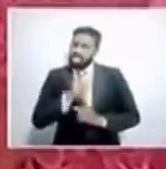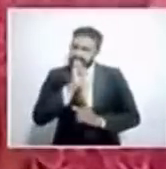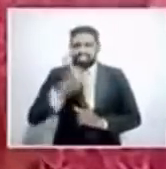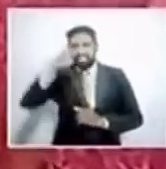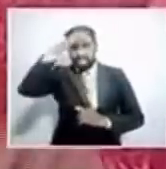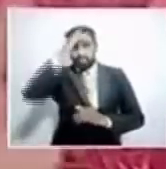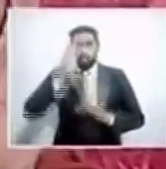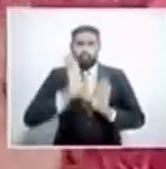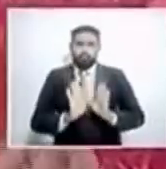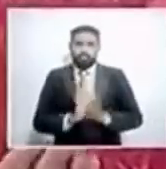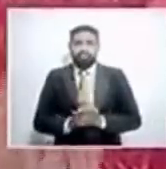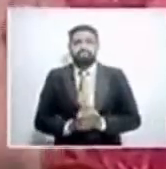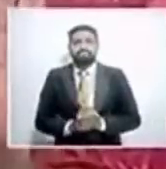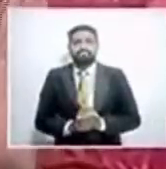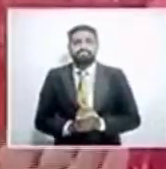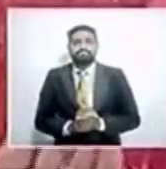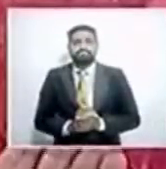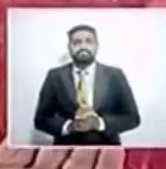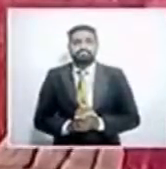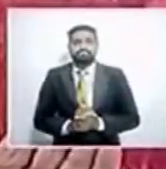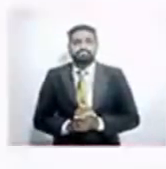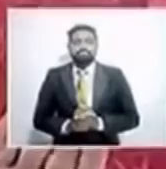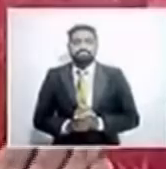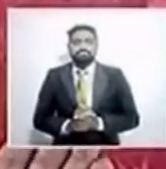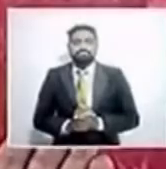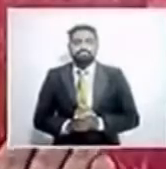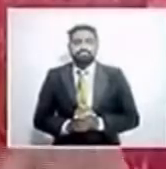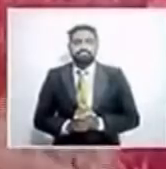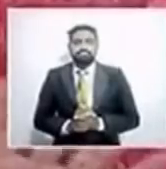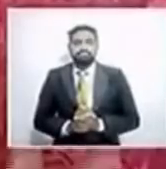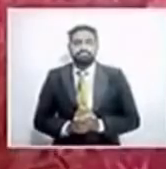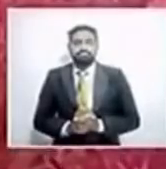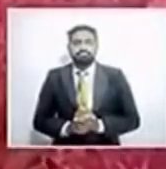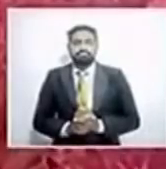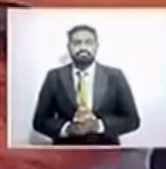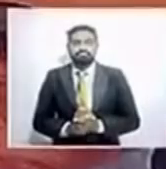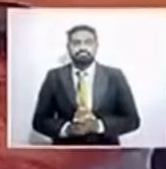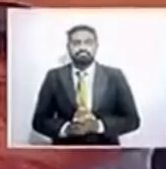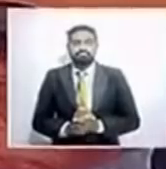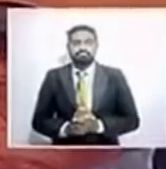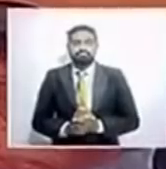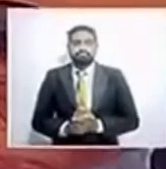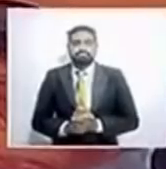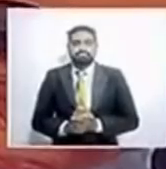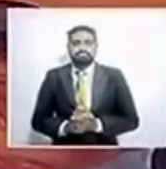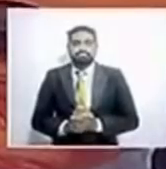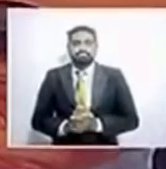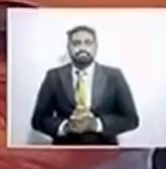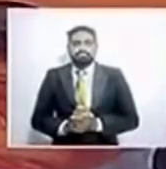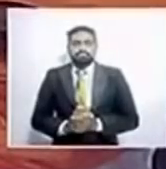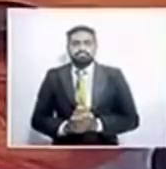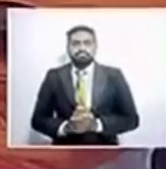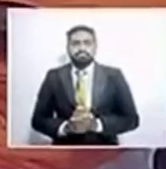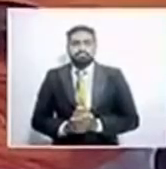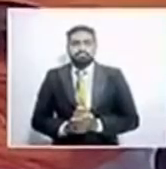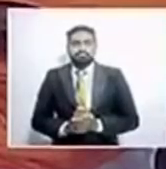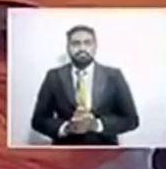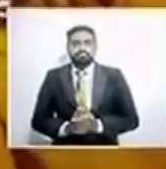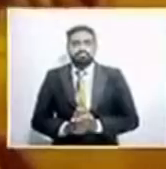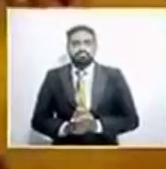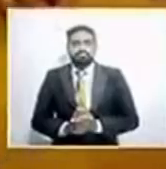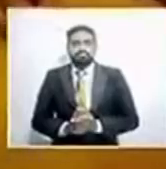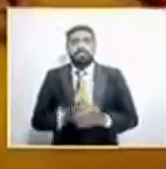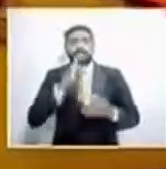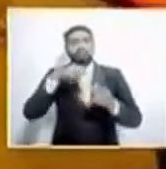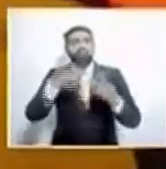වෙන්නේ රටට අනාගත නායකයන් ධර්මානුකූල නායකයන්. Several dignitaries, including the former